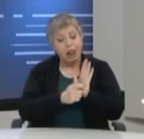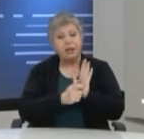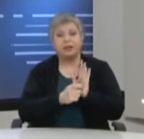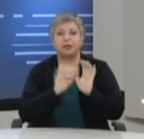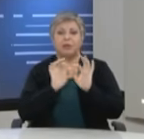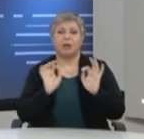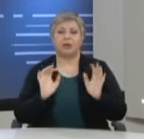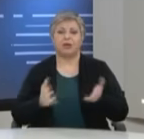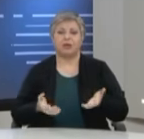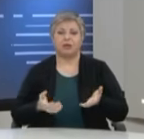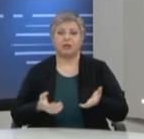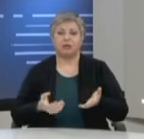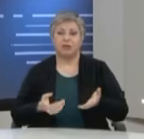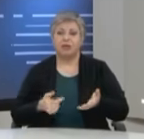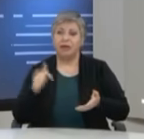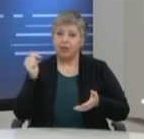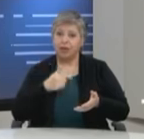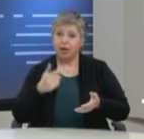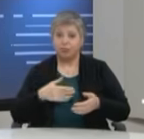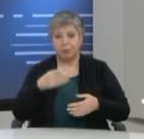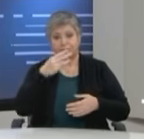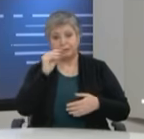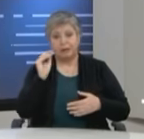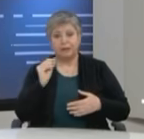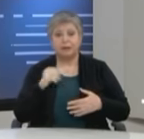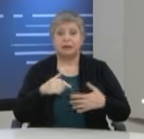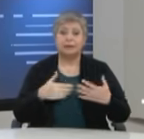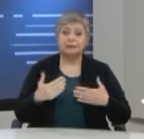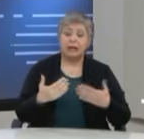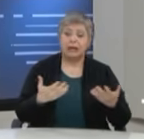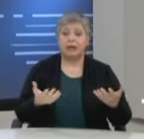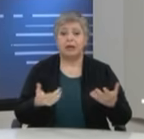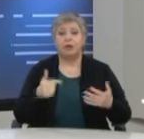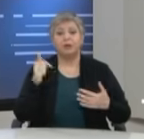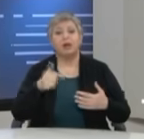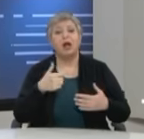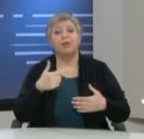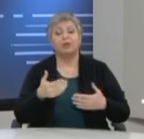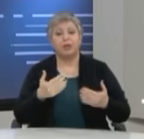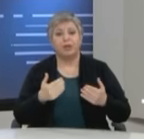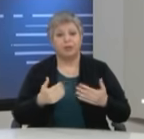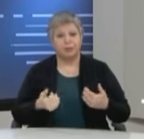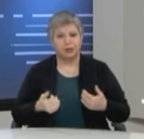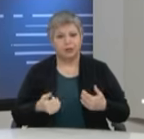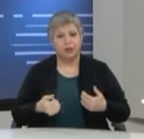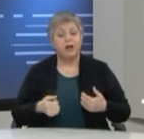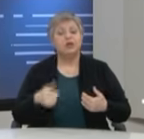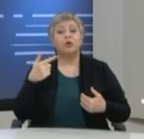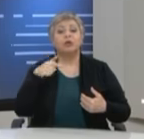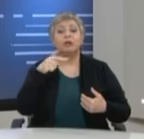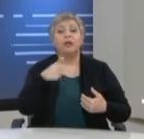εσωτερικούς ελιγμούς του κ. Ζάεφ, για τη δίθεν ρηματική διακοίνωση, η οποία επιβλήθηκε από τους